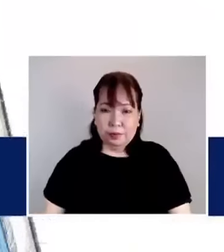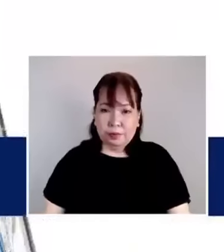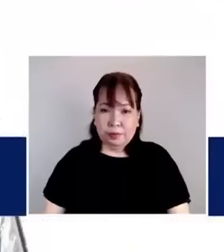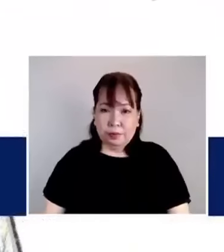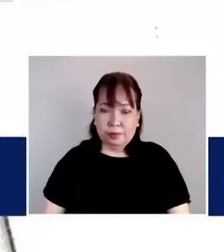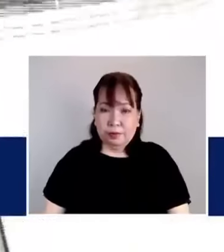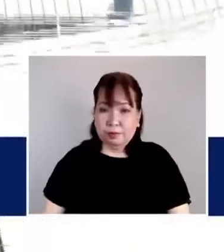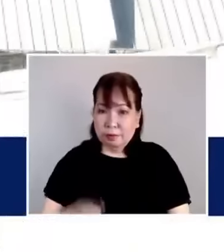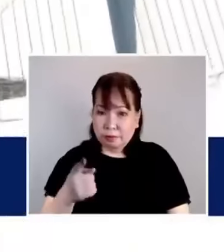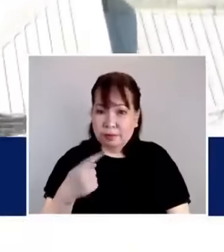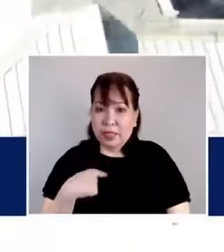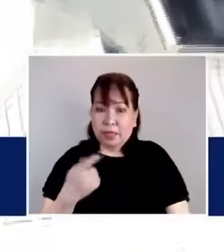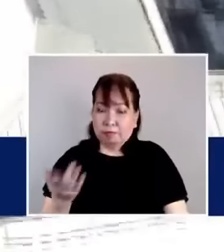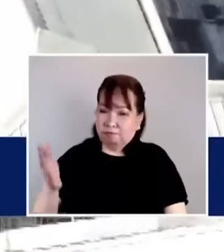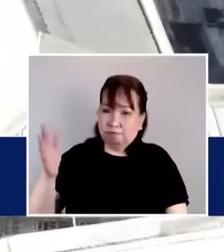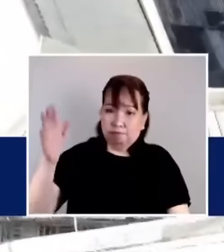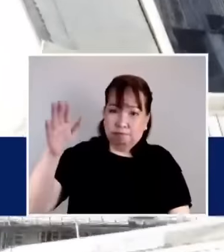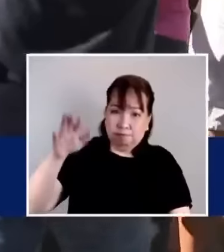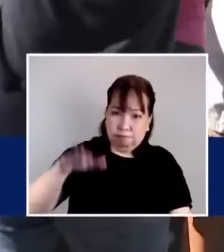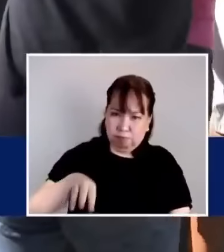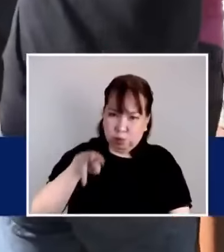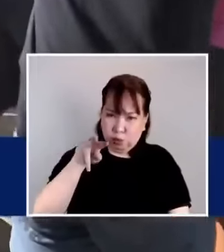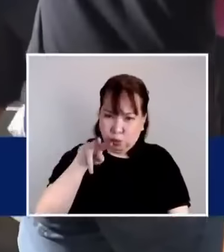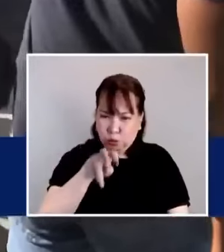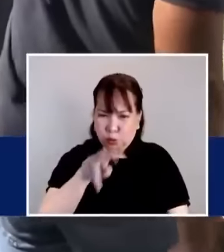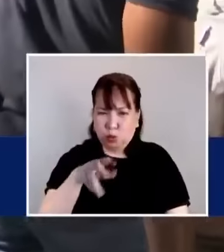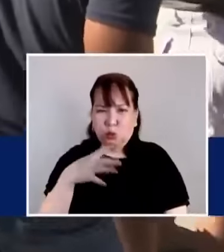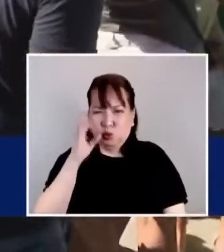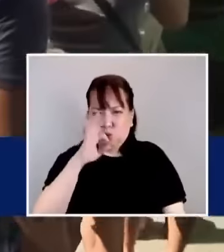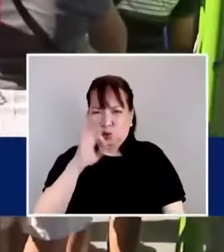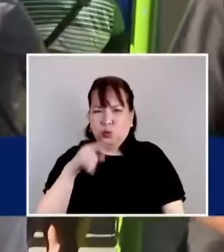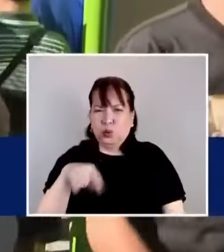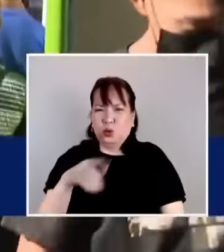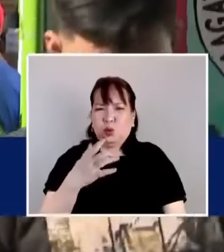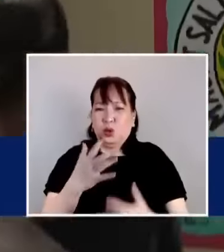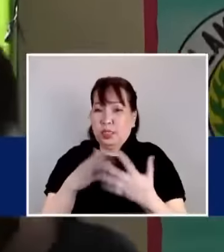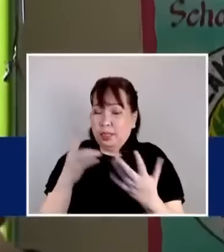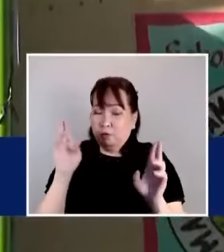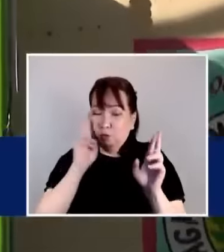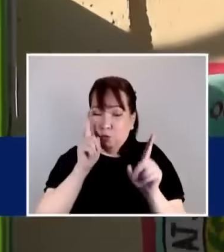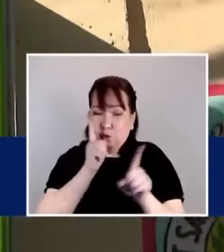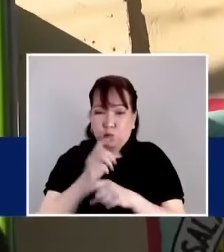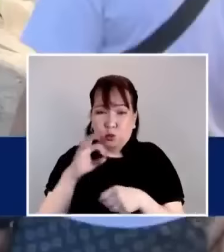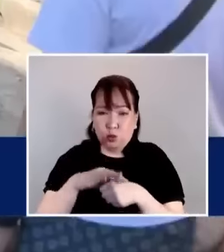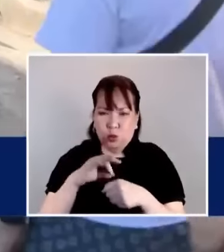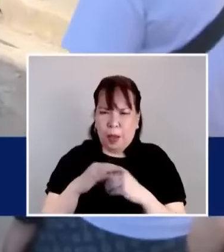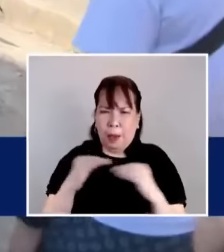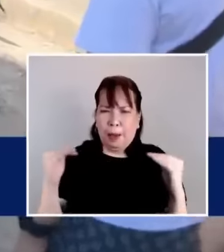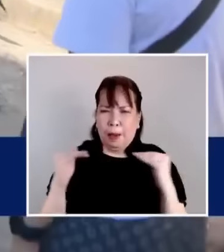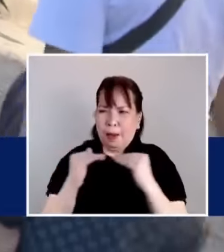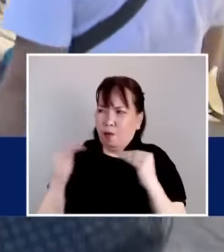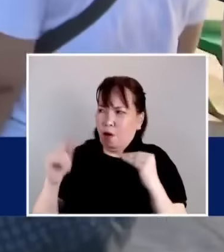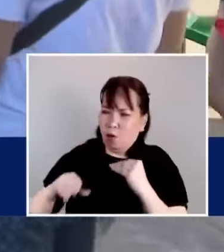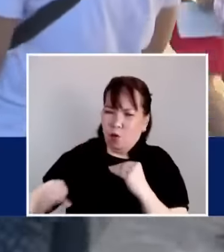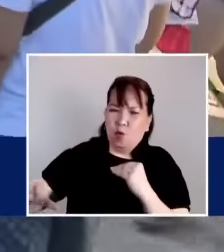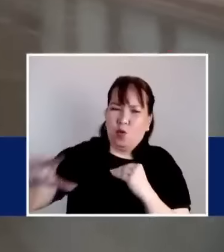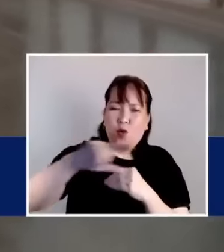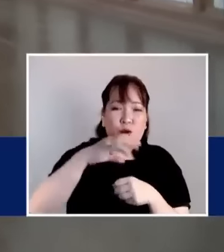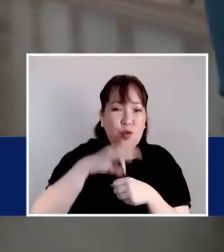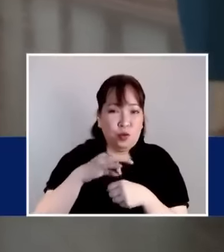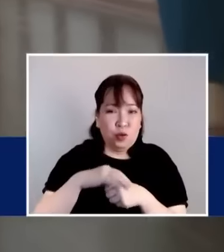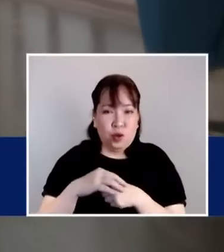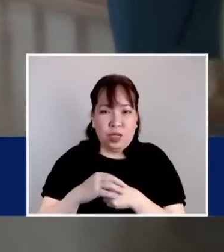Sa dumaang maghapon, muling nasaksihan ng mga Pilipino na pag ganitong halalan, pantay ang boto ng bawat Pilipino. Isa lang